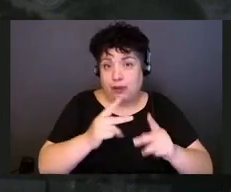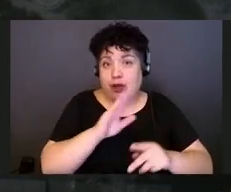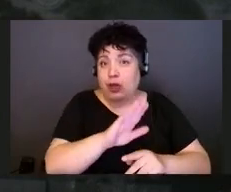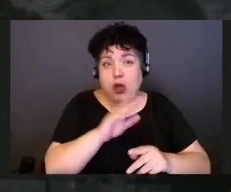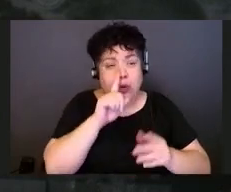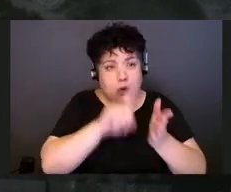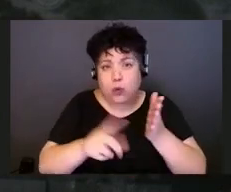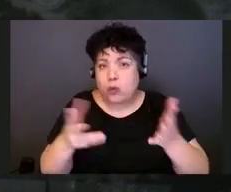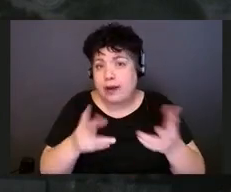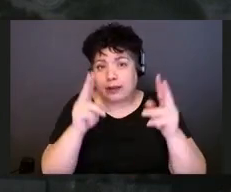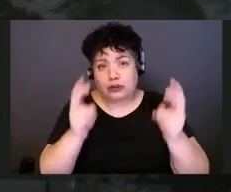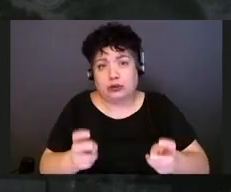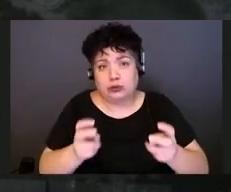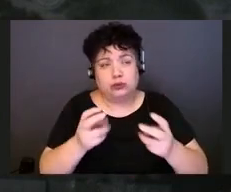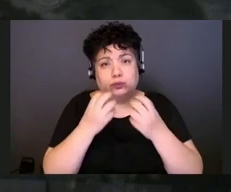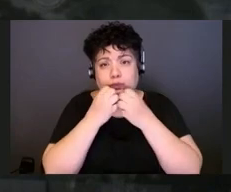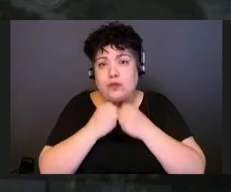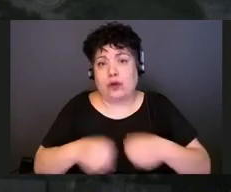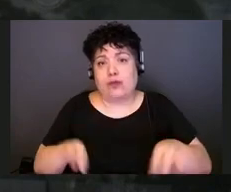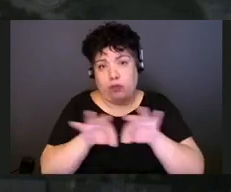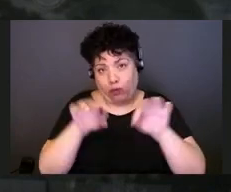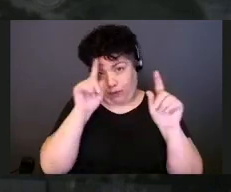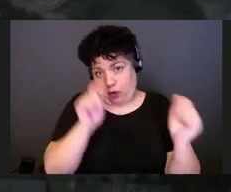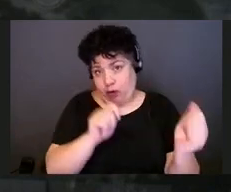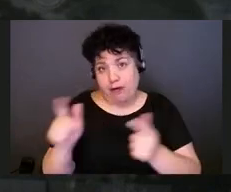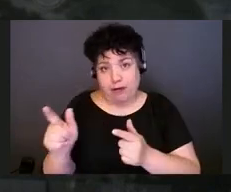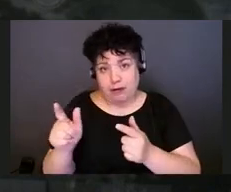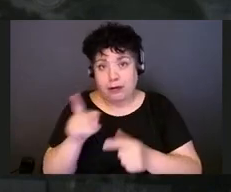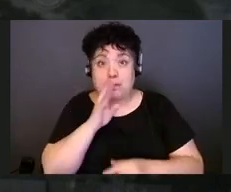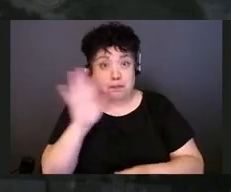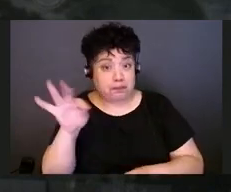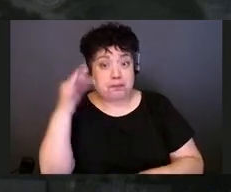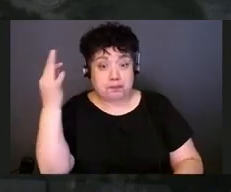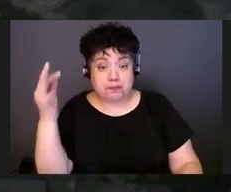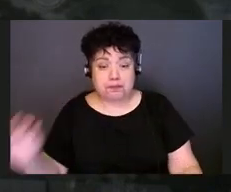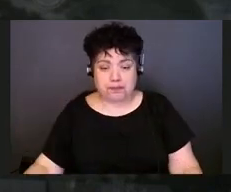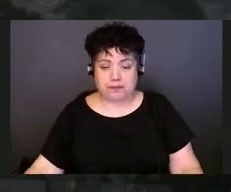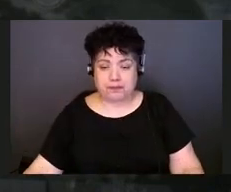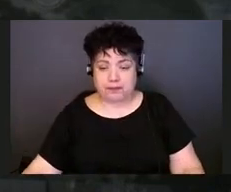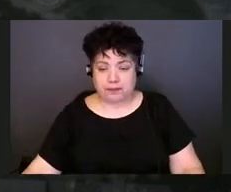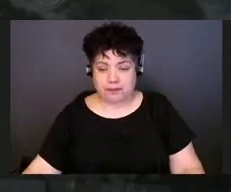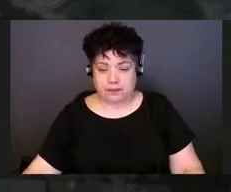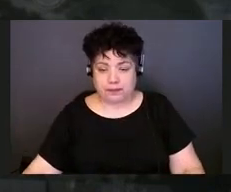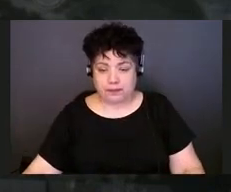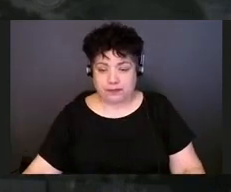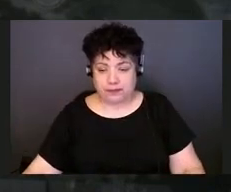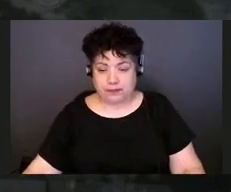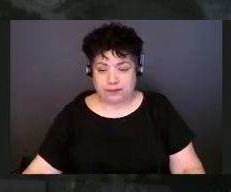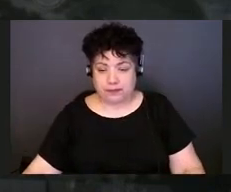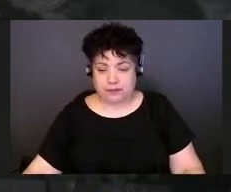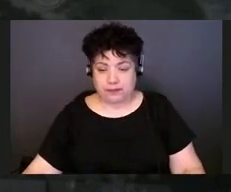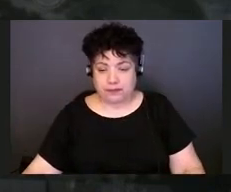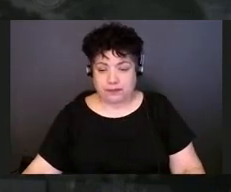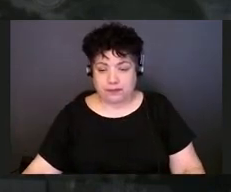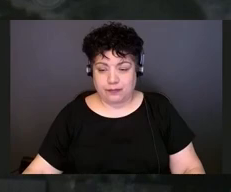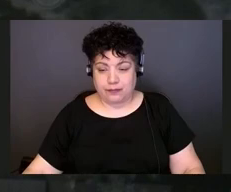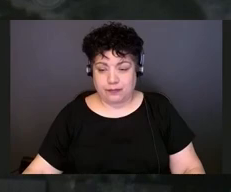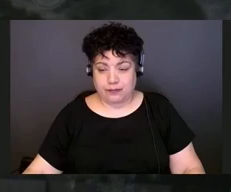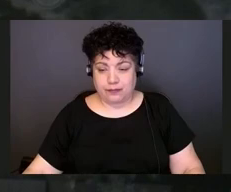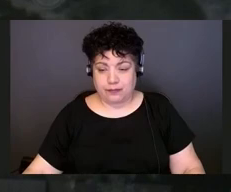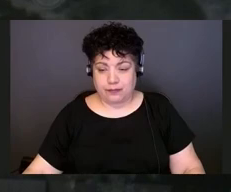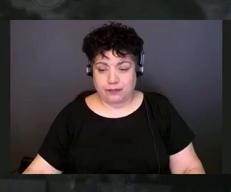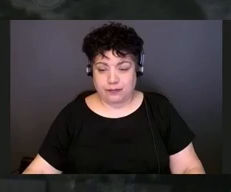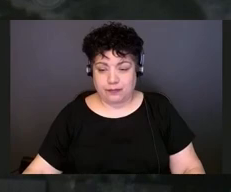importance to us all. J'ai hâte d'en savoir plus sur son travail inspirant et ses réflexions sur